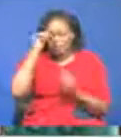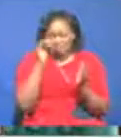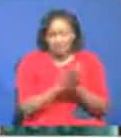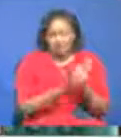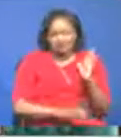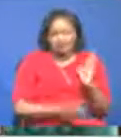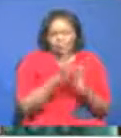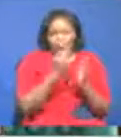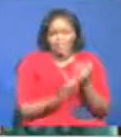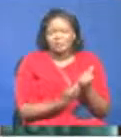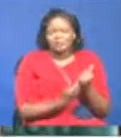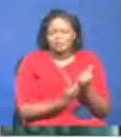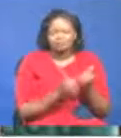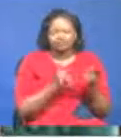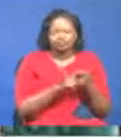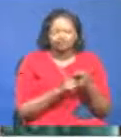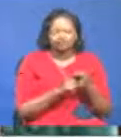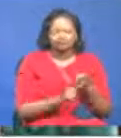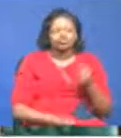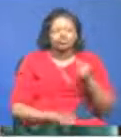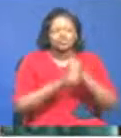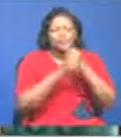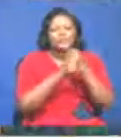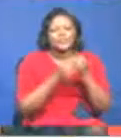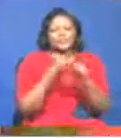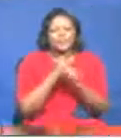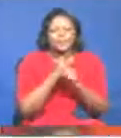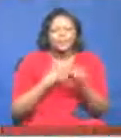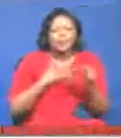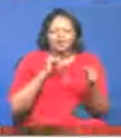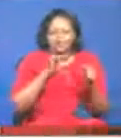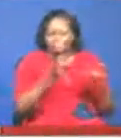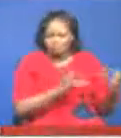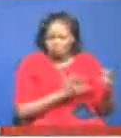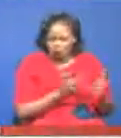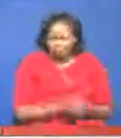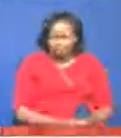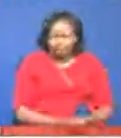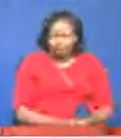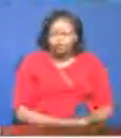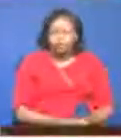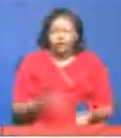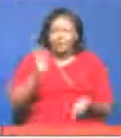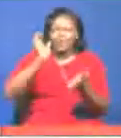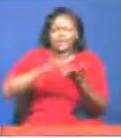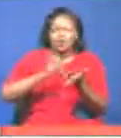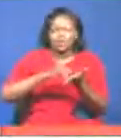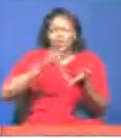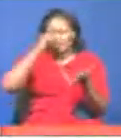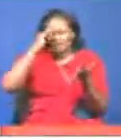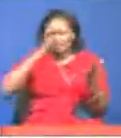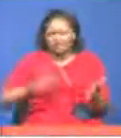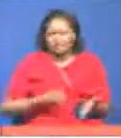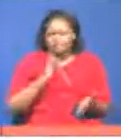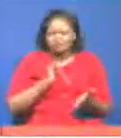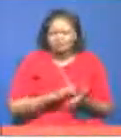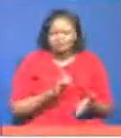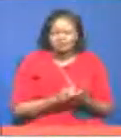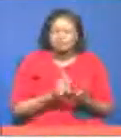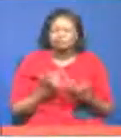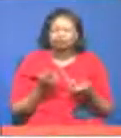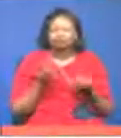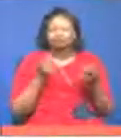partners to supplement our effort in this regard. Huko Makueni, gavana Mutula Kilonzo anasema juhudi za pamoja miongoni